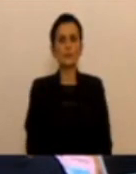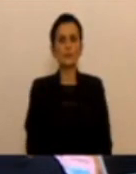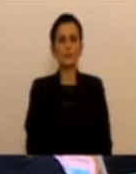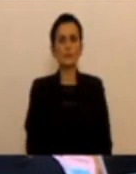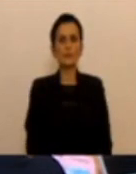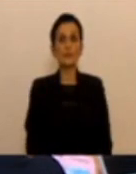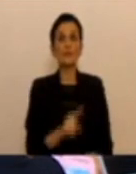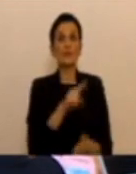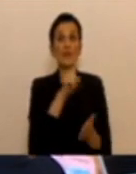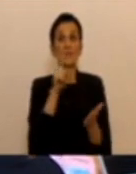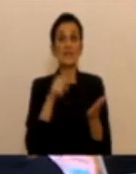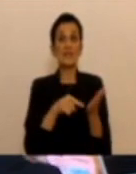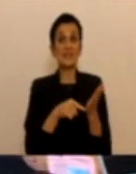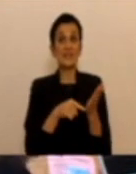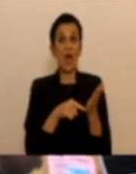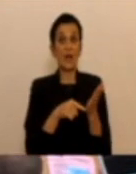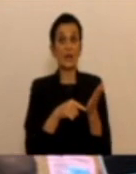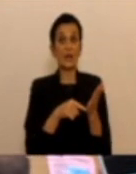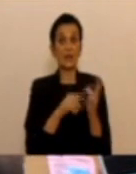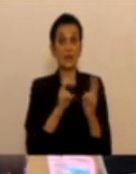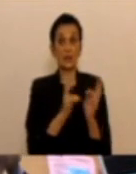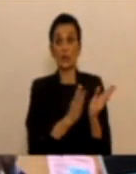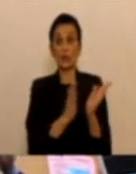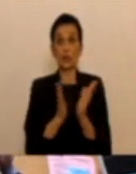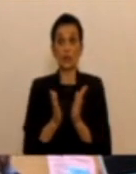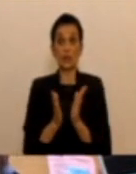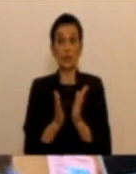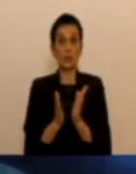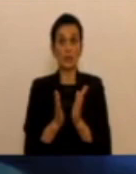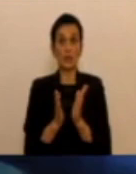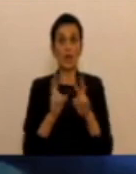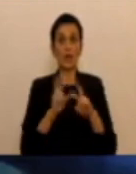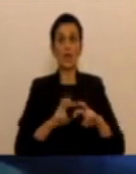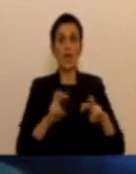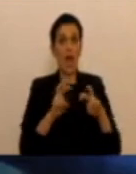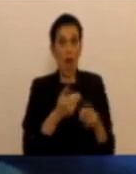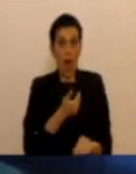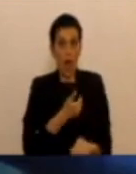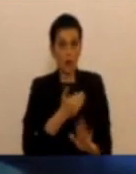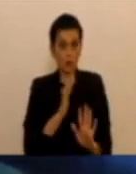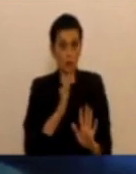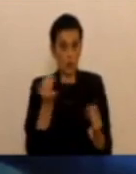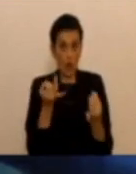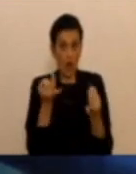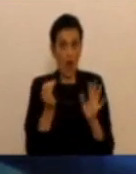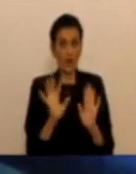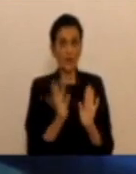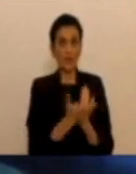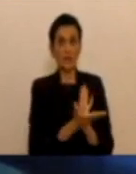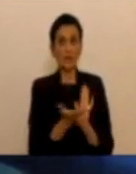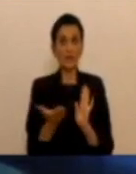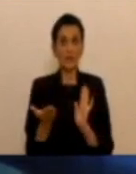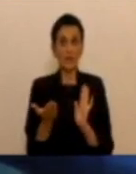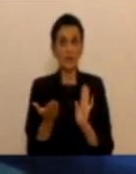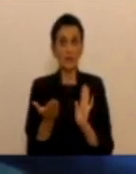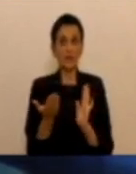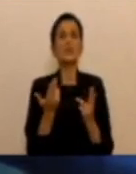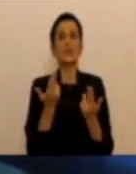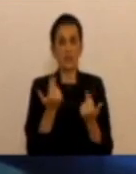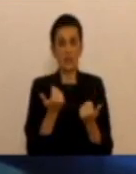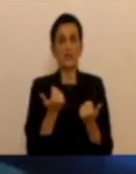საკითხზე გადასვლა განხილვაზე აღარ სულს არ გვაინტერესებს დღეს ამ საკითხის განხილვა. კი ბატონ